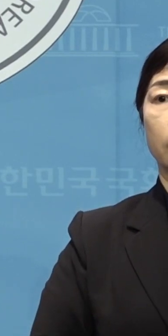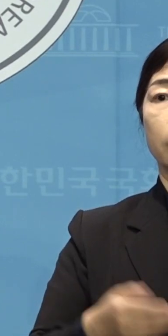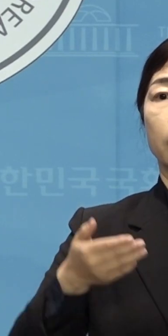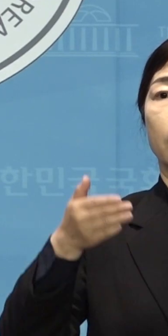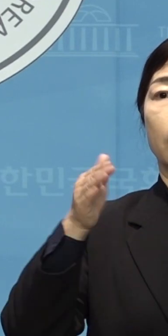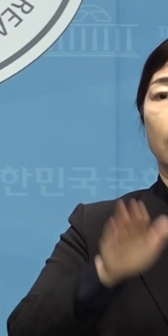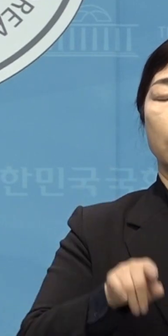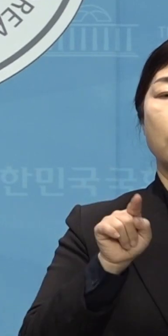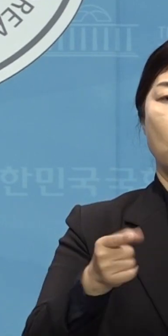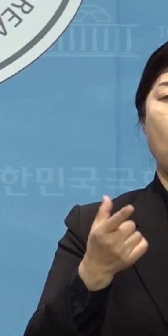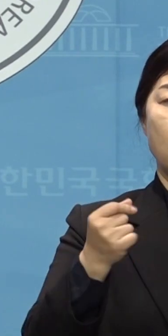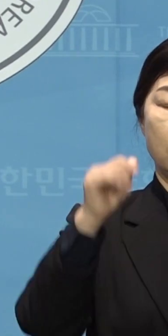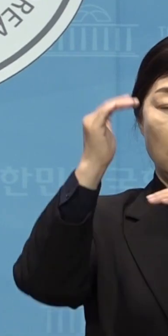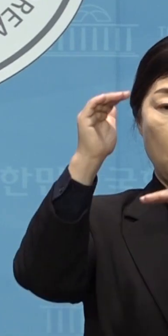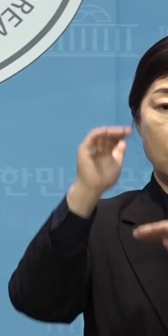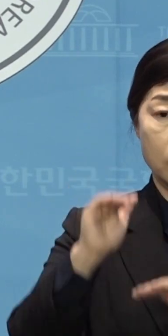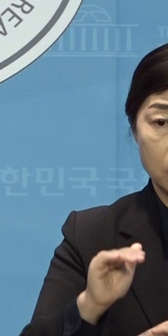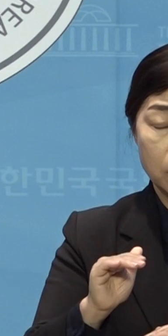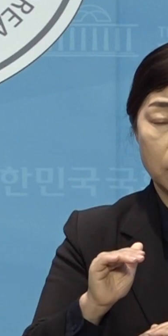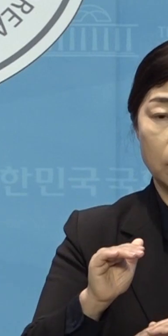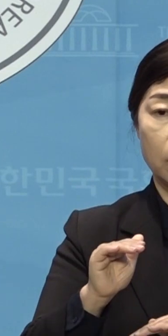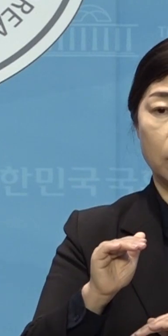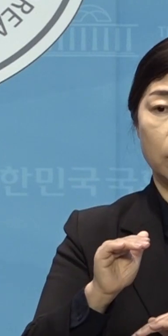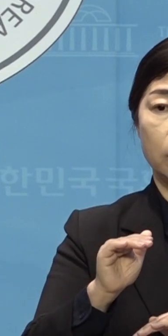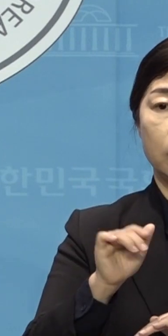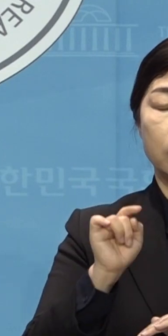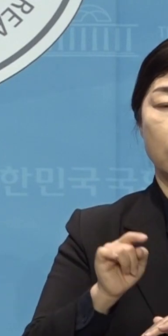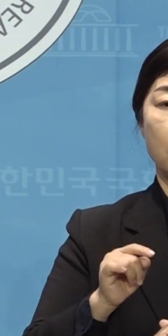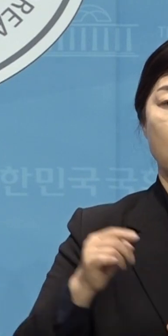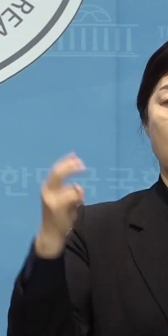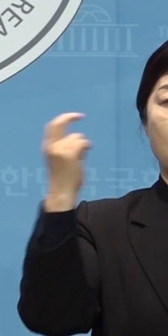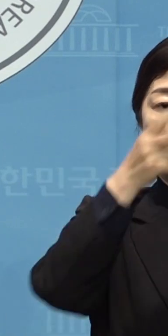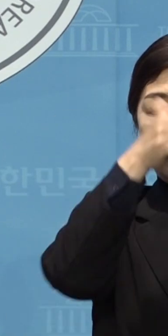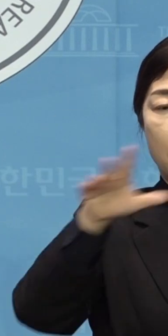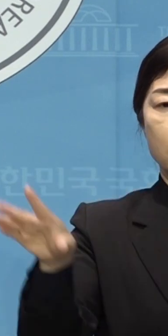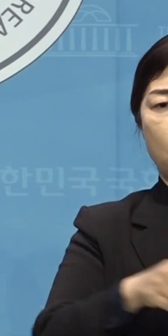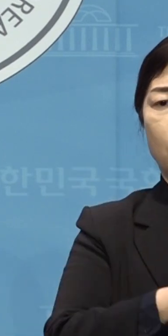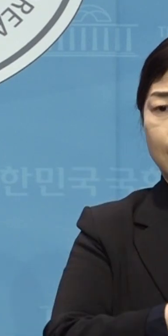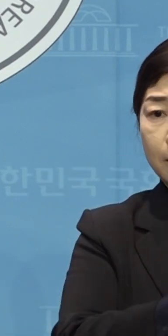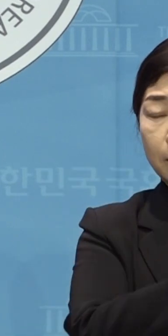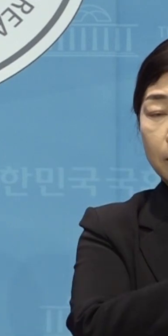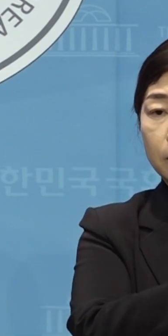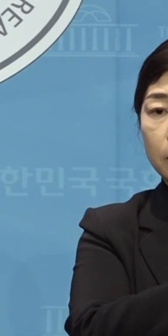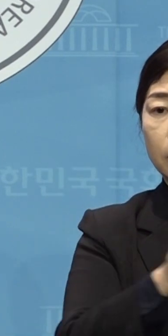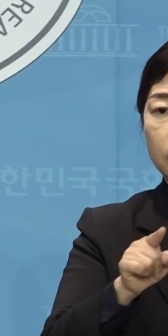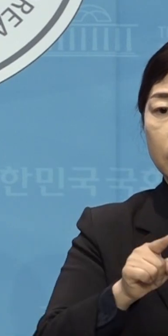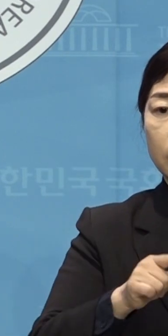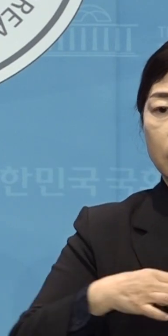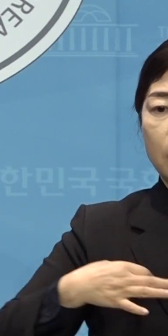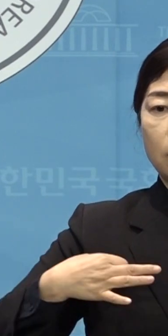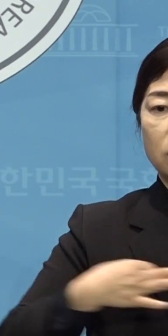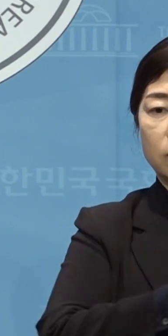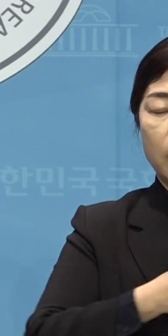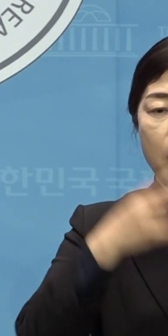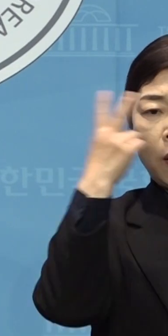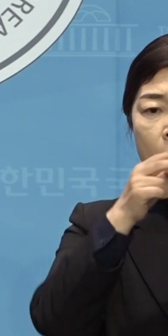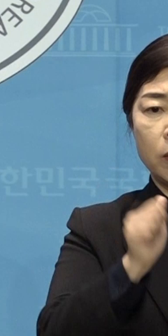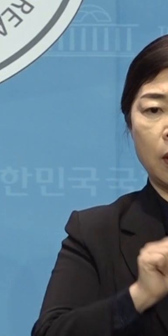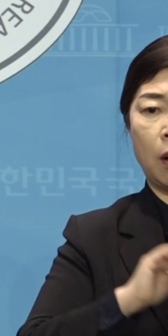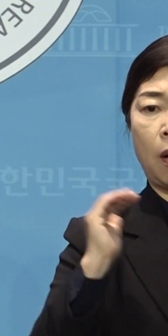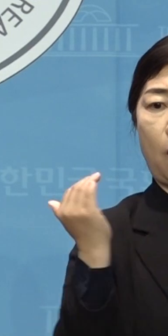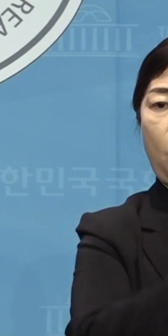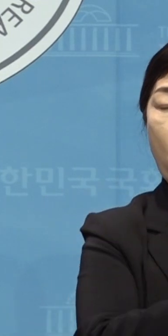그런데 이런 과정에서 지금 검찰총장 등이 나서서 부패 검사를 옹호하는